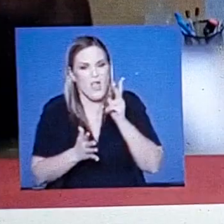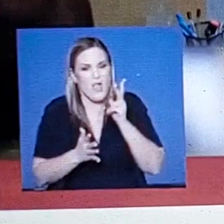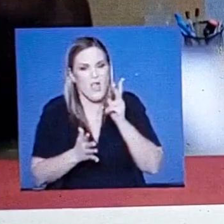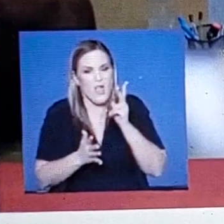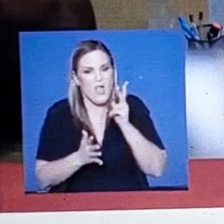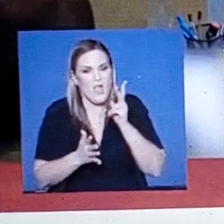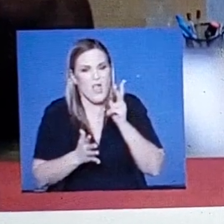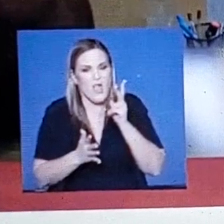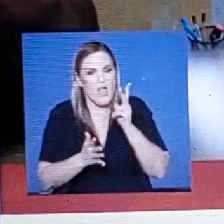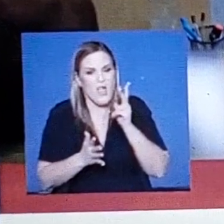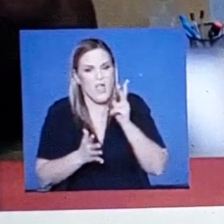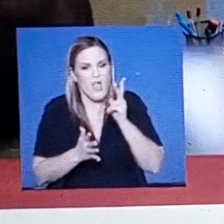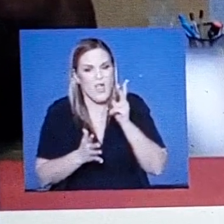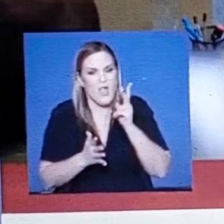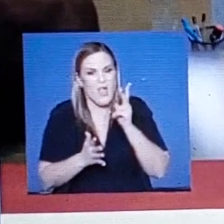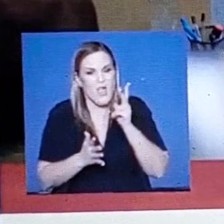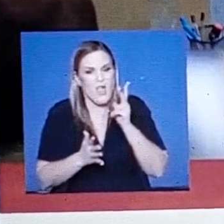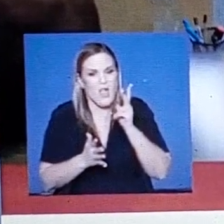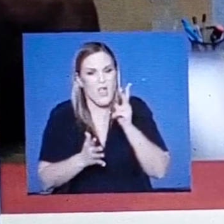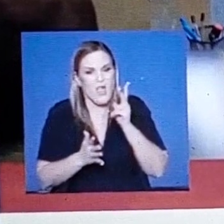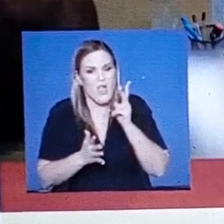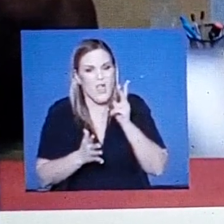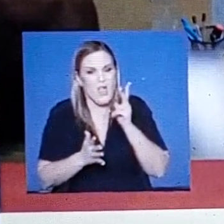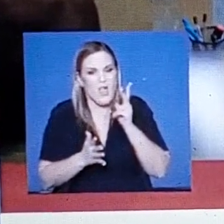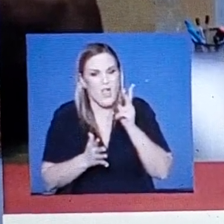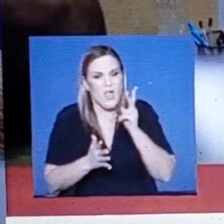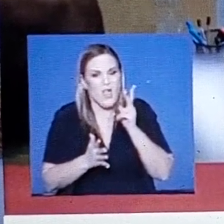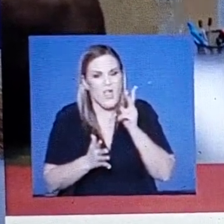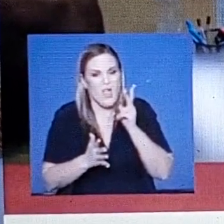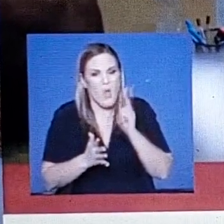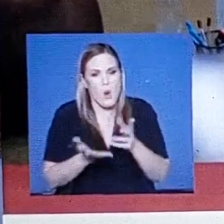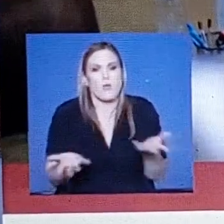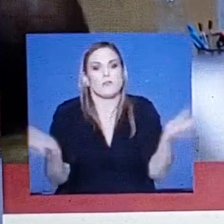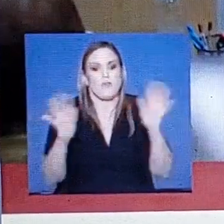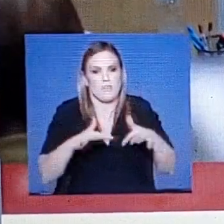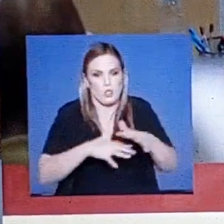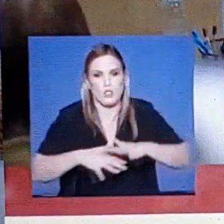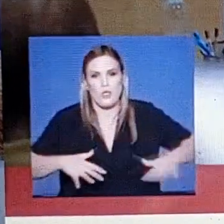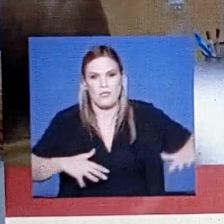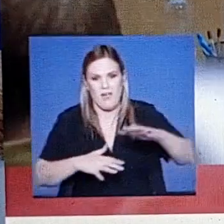Est-ce que ça pourrait enflammer le territoire ?